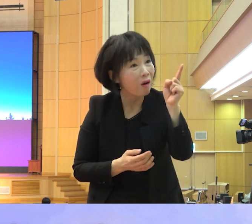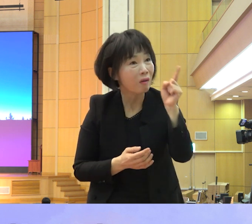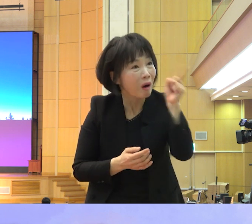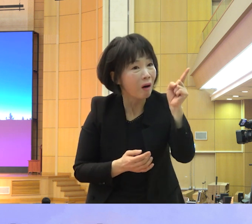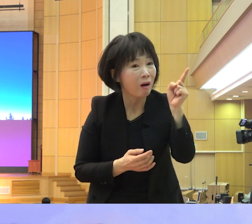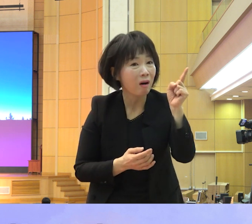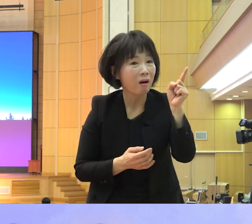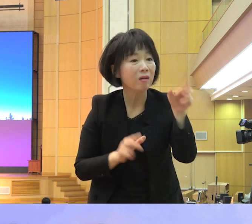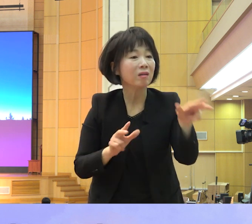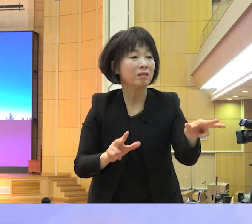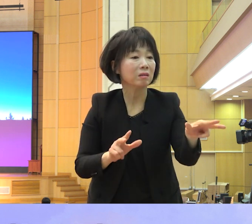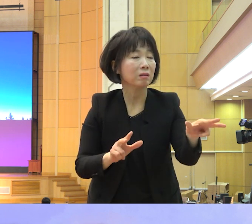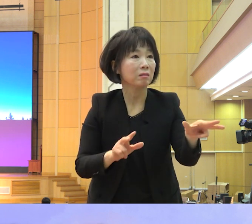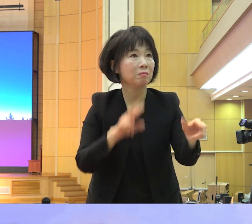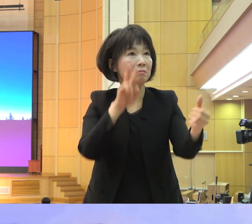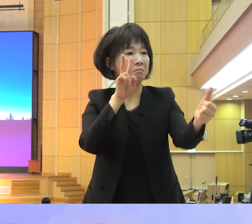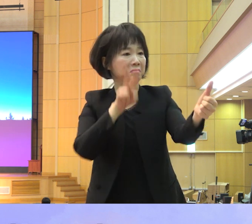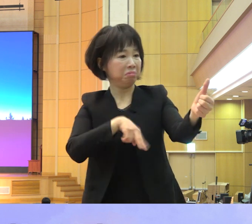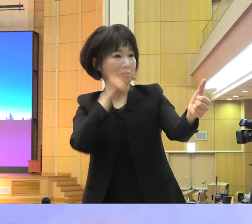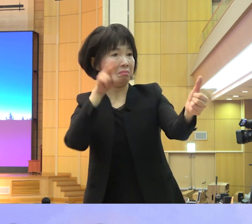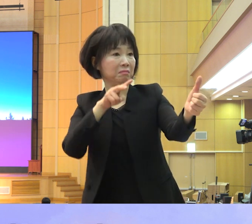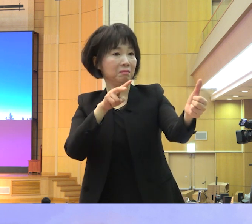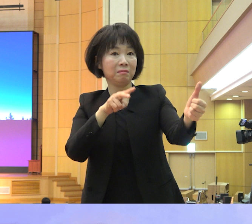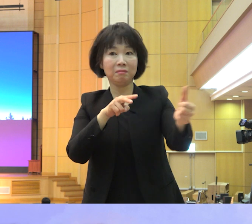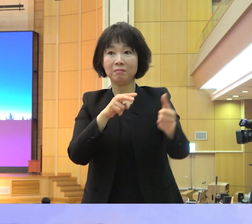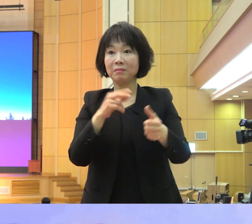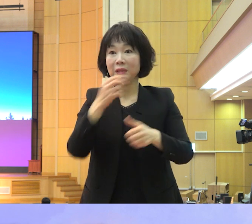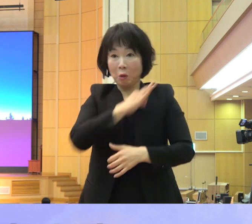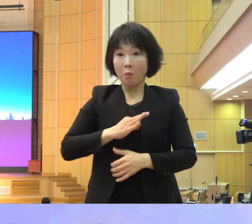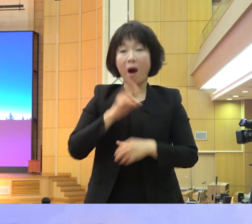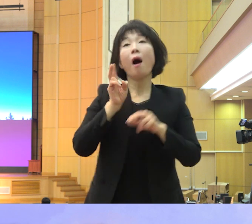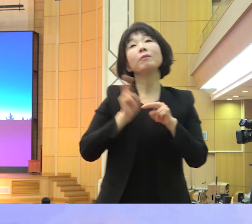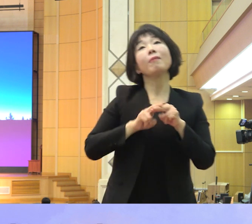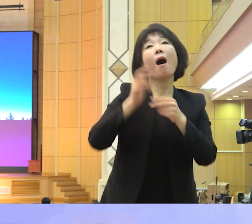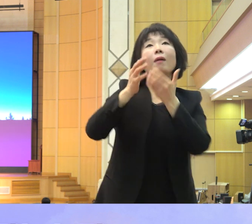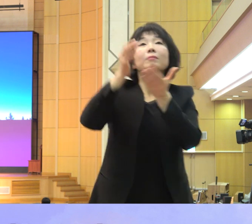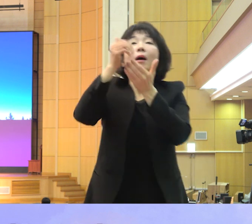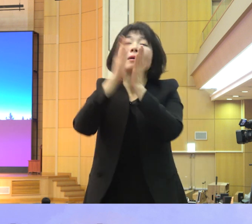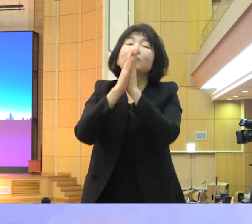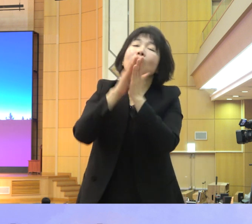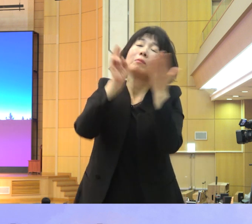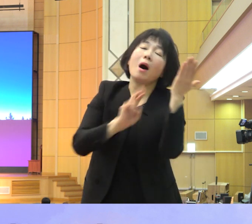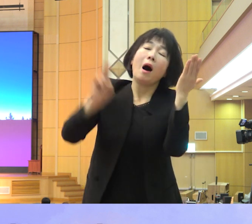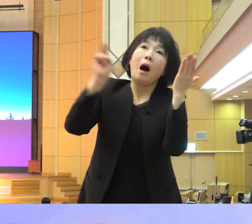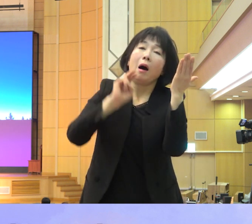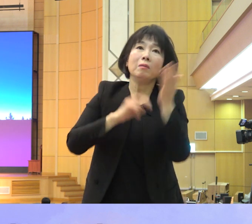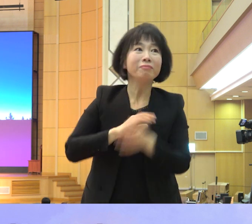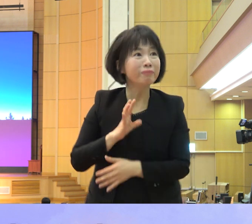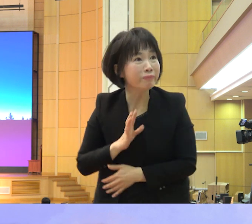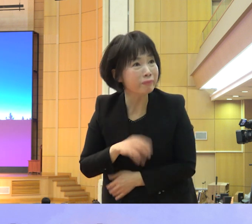제 가운데 앉아서 욥은 하나님만 찾아요. 그러니까 욥의 부인이